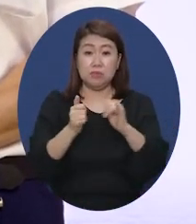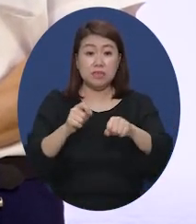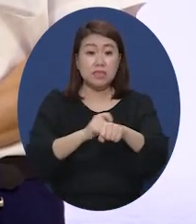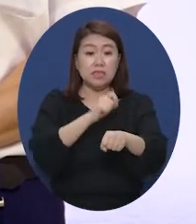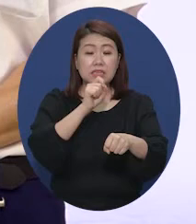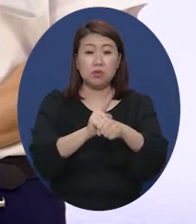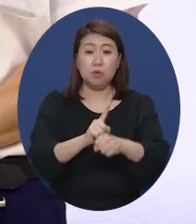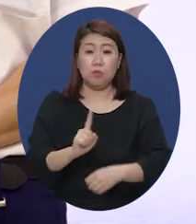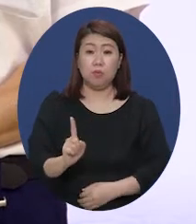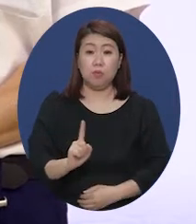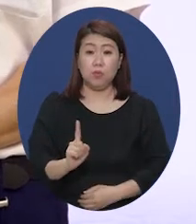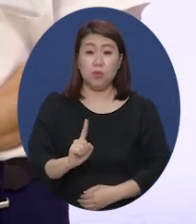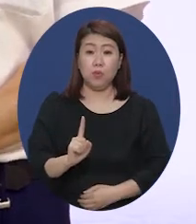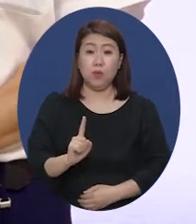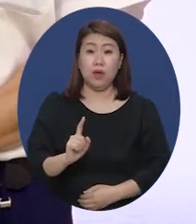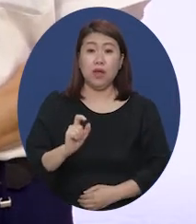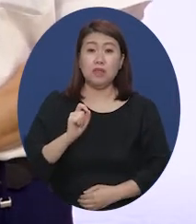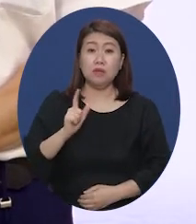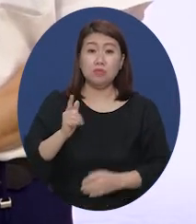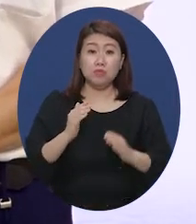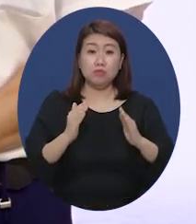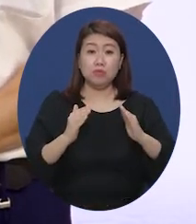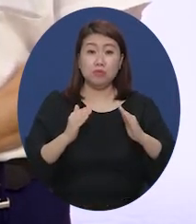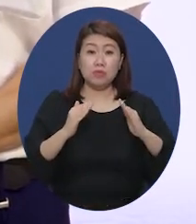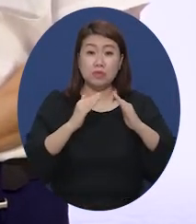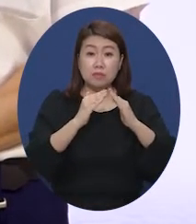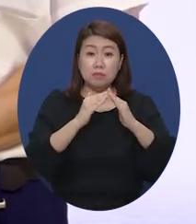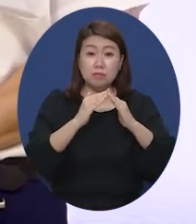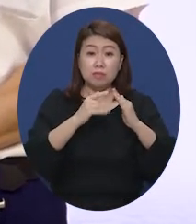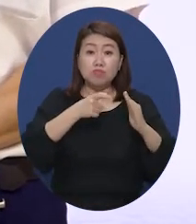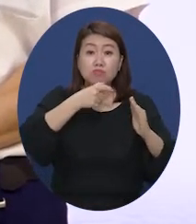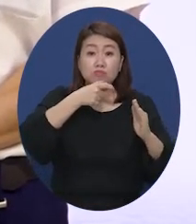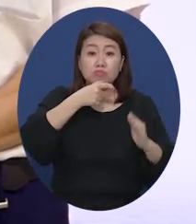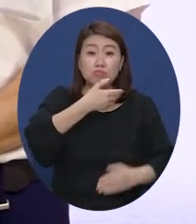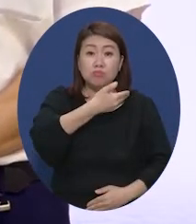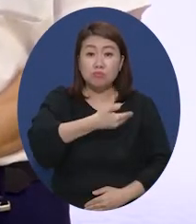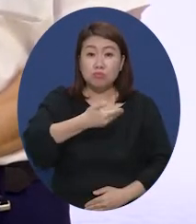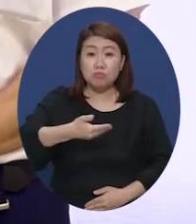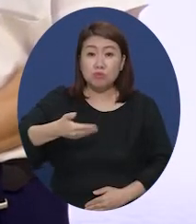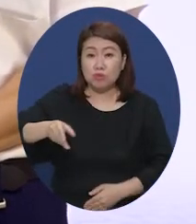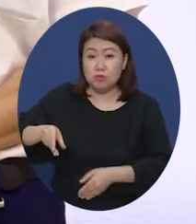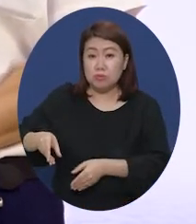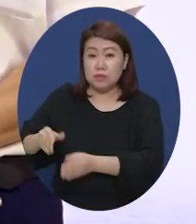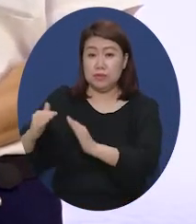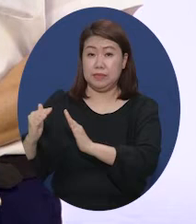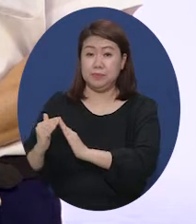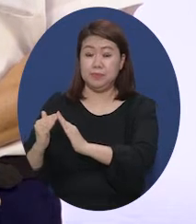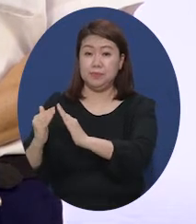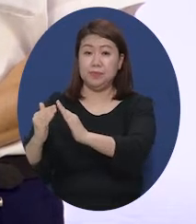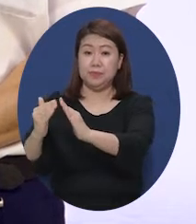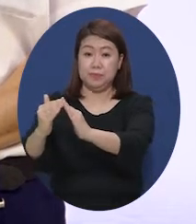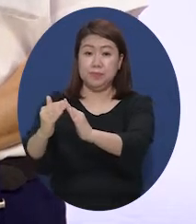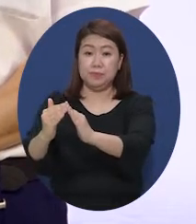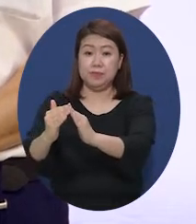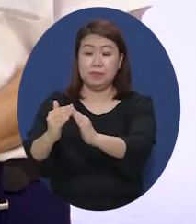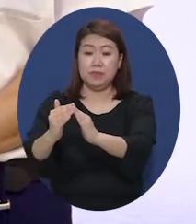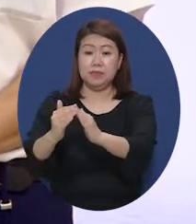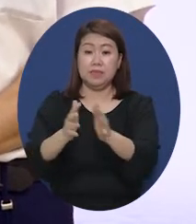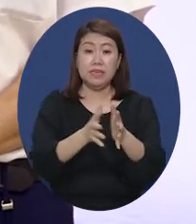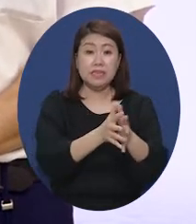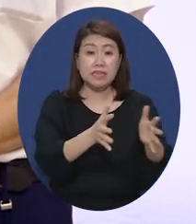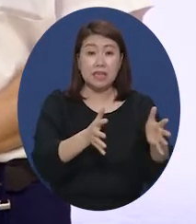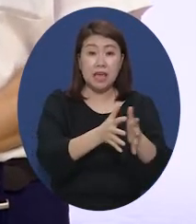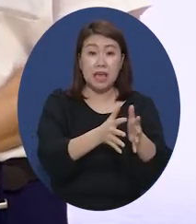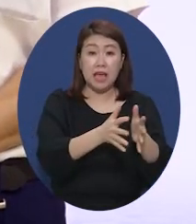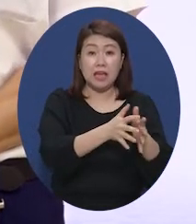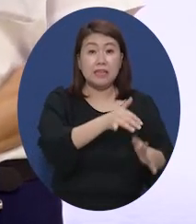생활 특징적인 면이 있다면은 그들은 이제 주로 수상가옥에 주로 많이 삽니다. 특히 강 연안 쪽에 그렇습니다. 물론 시내는 아파트도